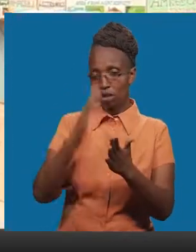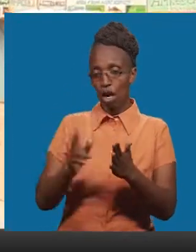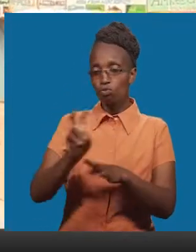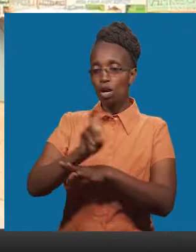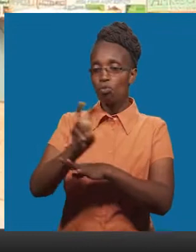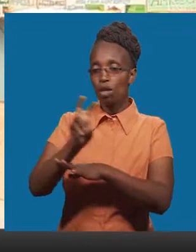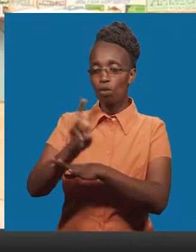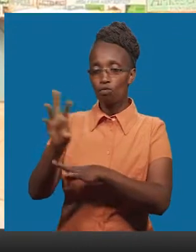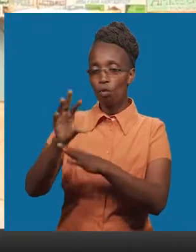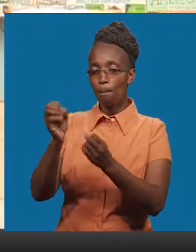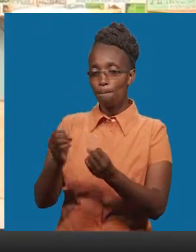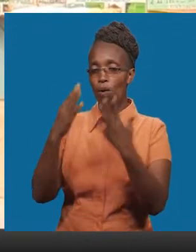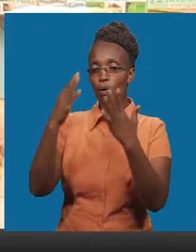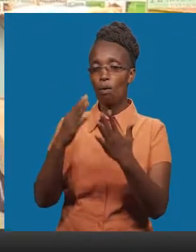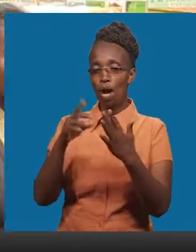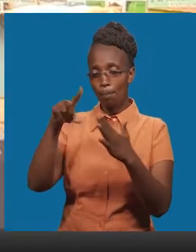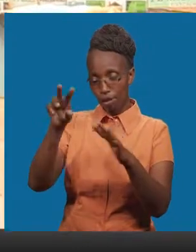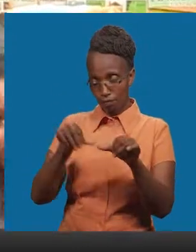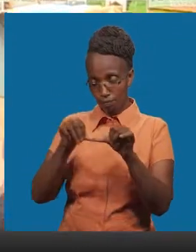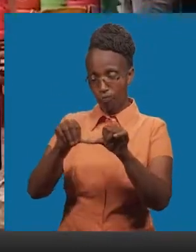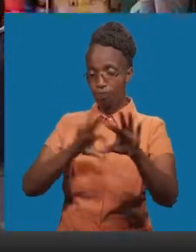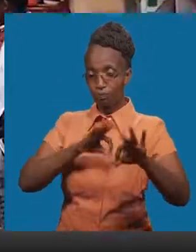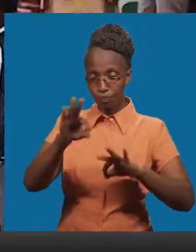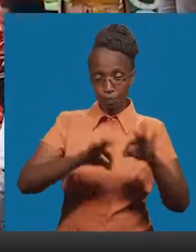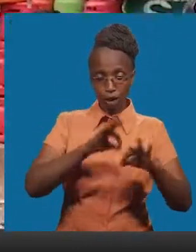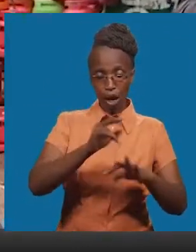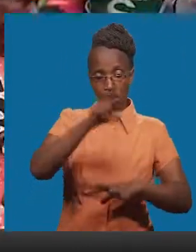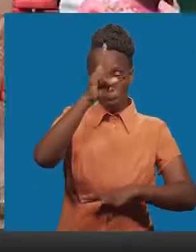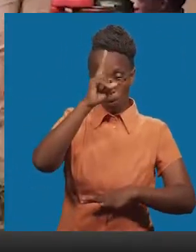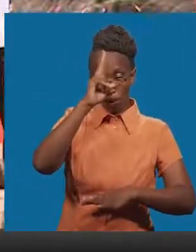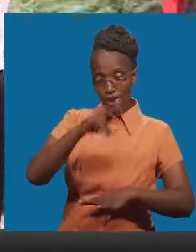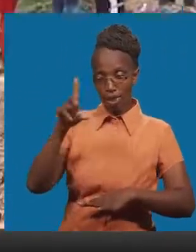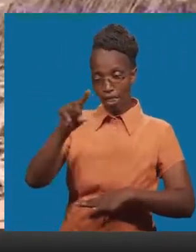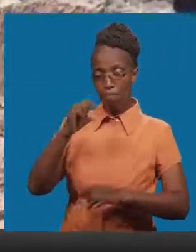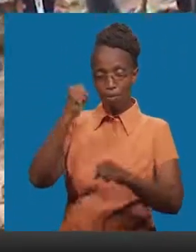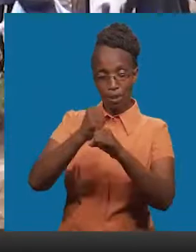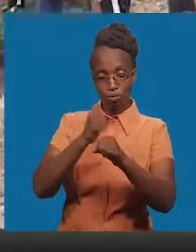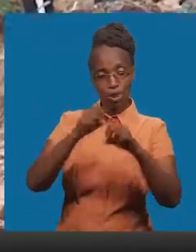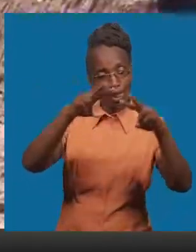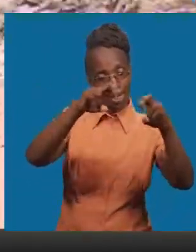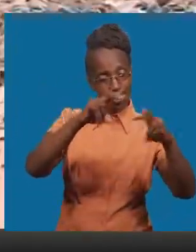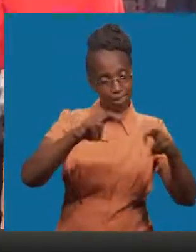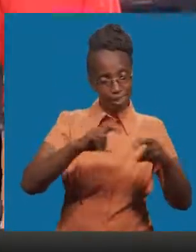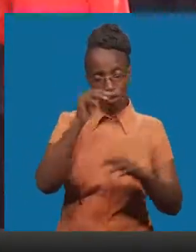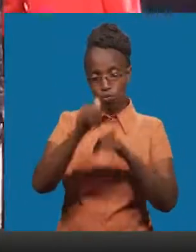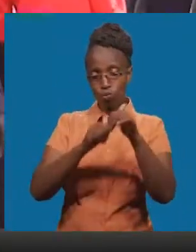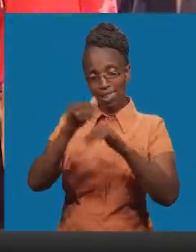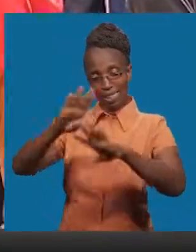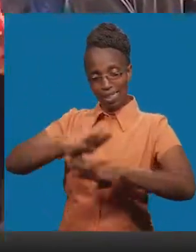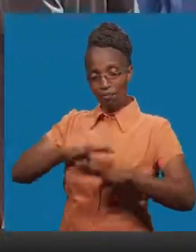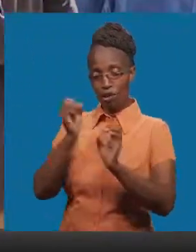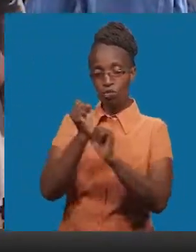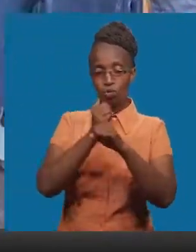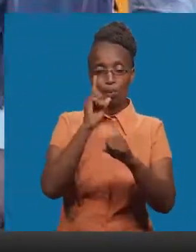two students, and we're looking for some more who are suspects. Isa ameeleza kuwa maafisa wa polisi wamekuwa wakifanya msako